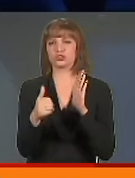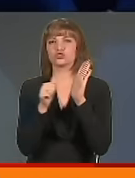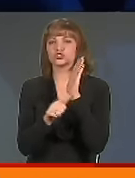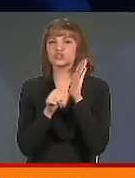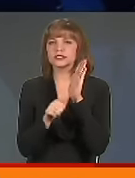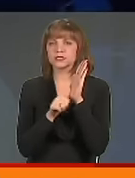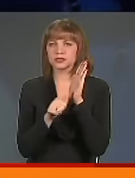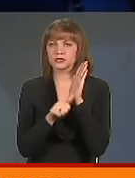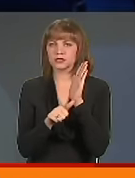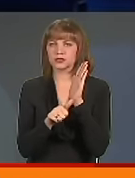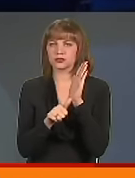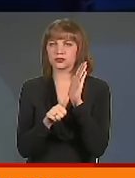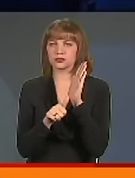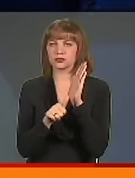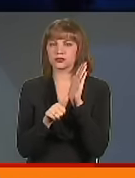60